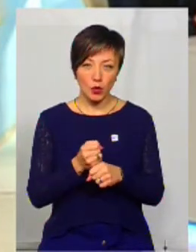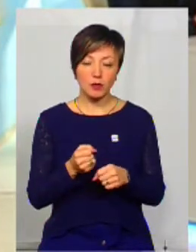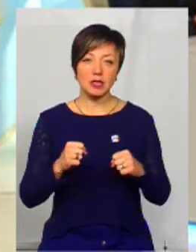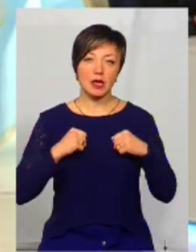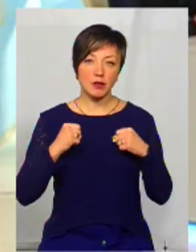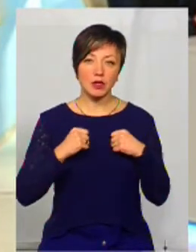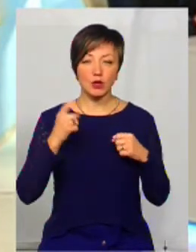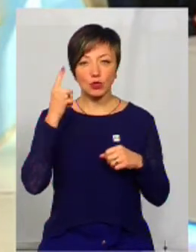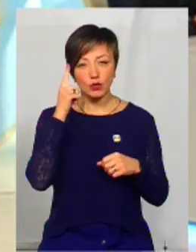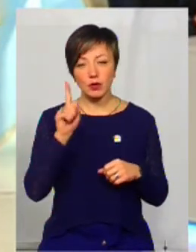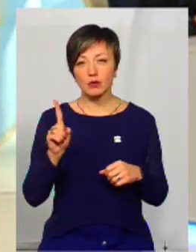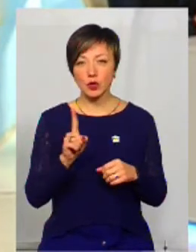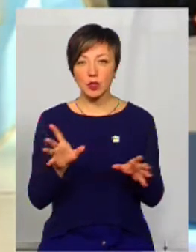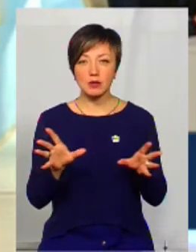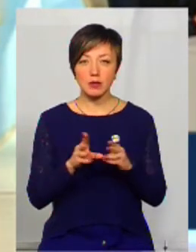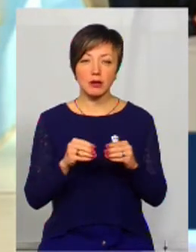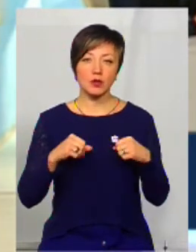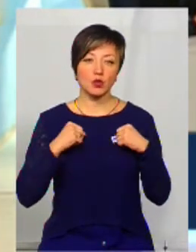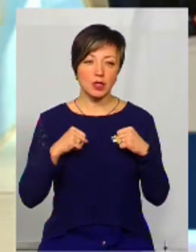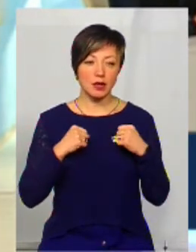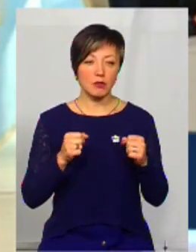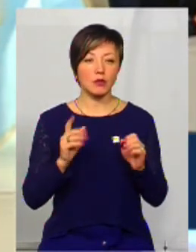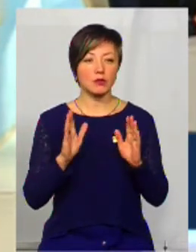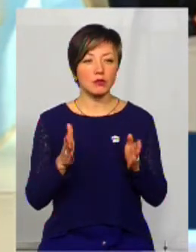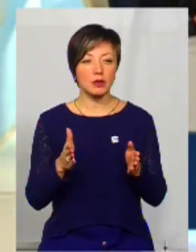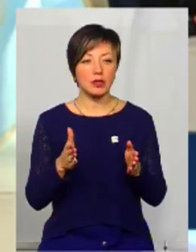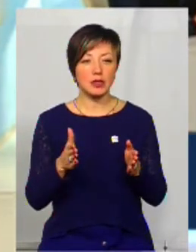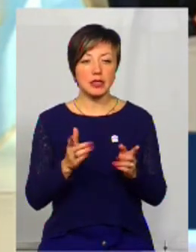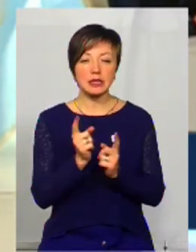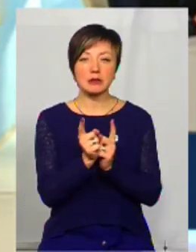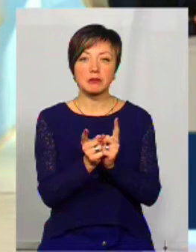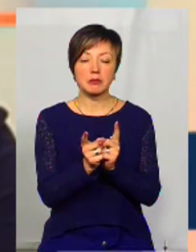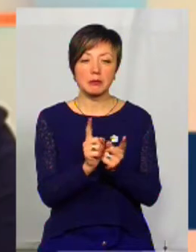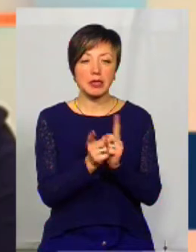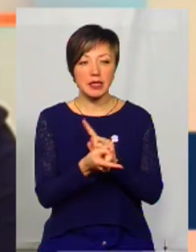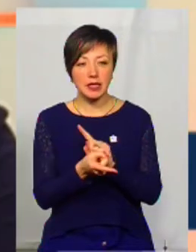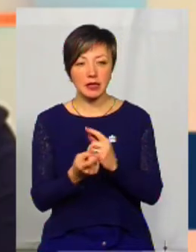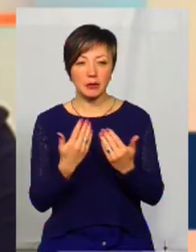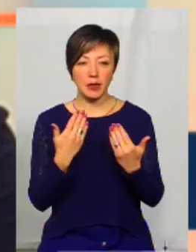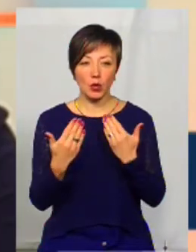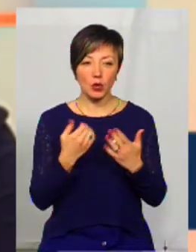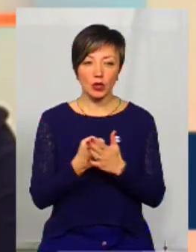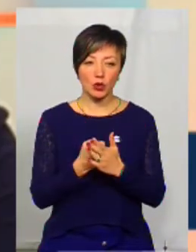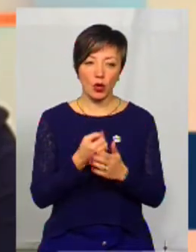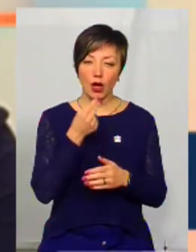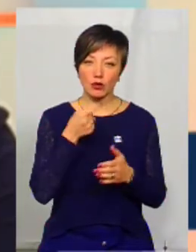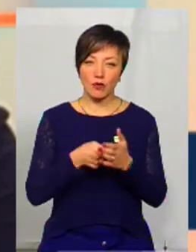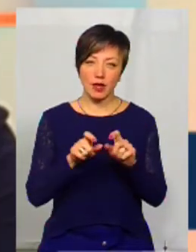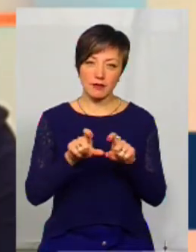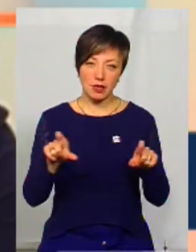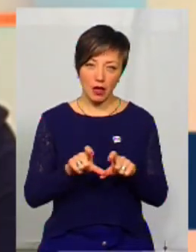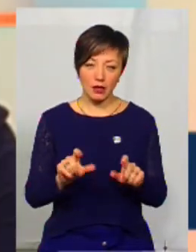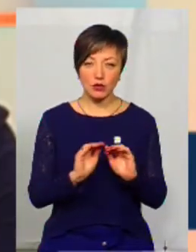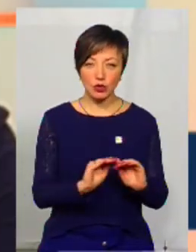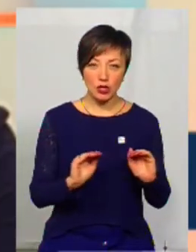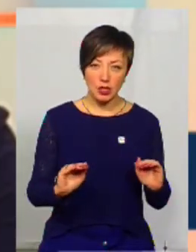працюємо, стараємося і думаємо, що спільними зусиллями ми постараємося десь змінити нові підходи до харчування у закладах і